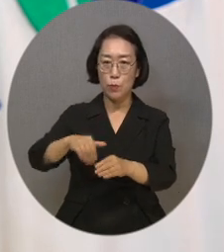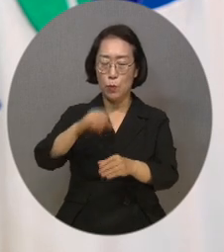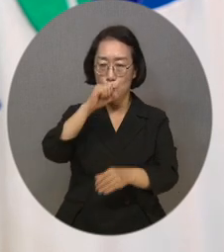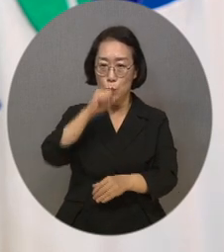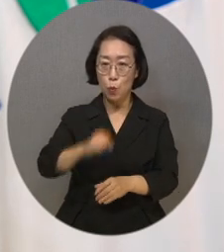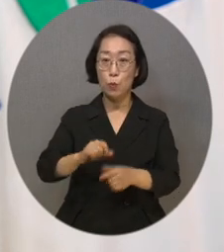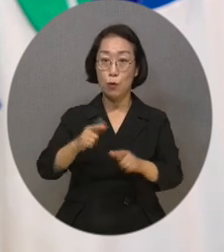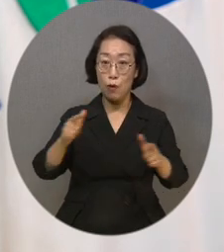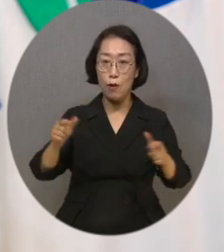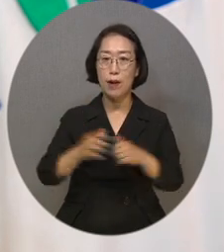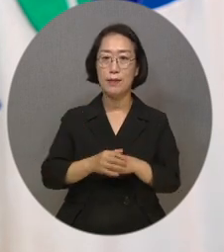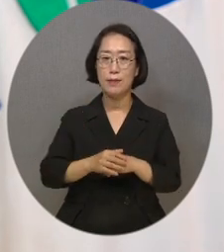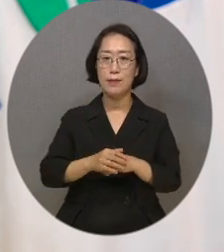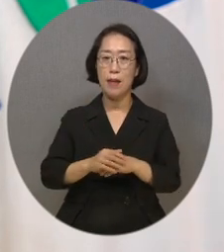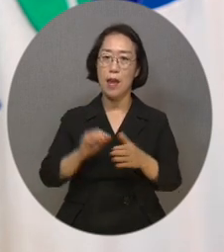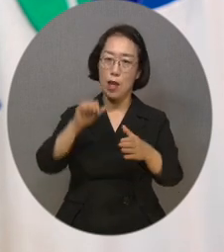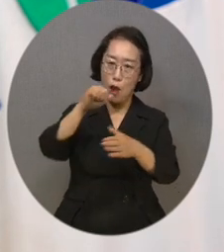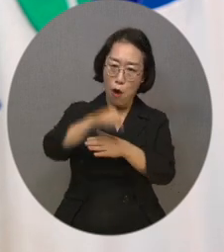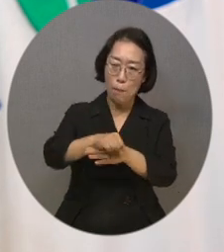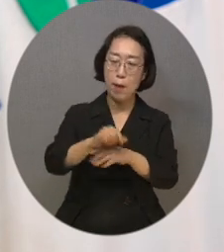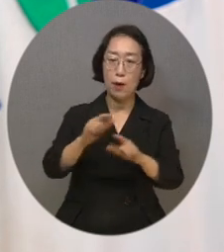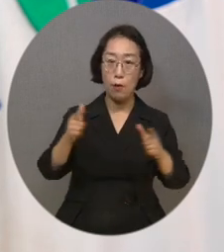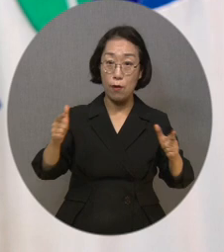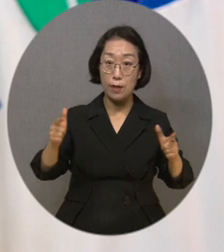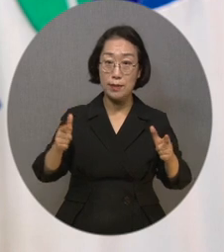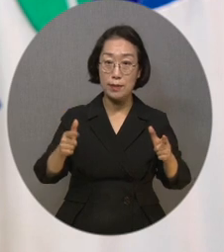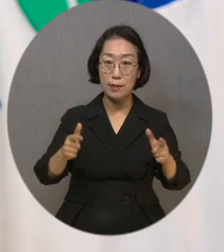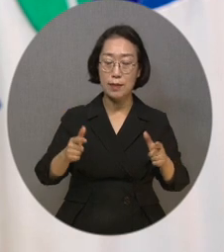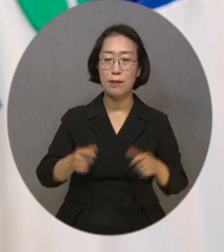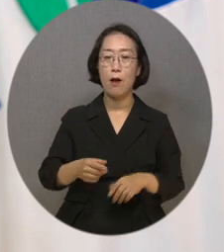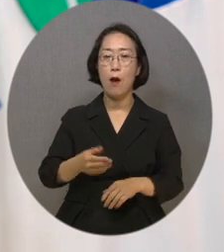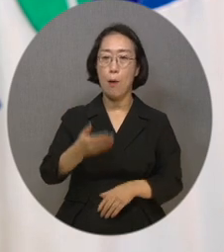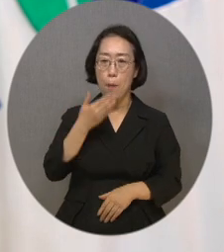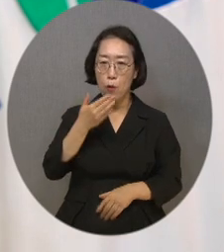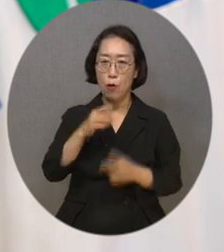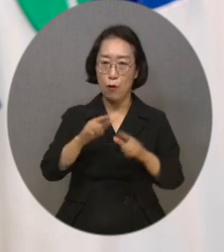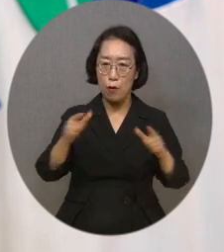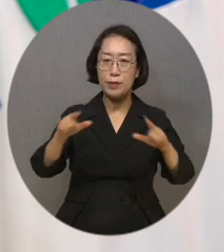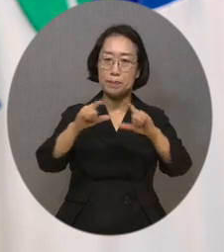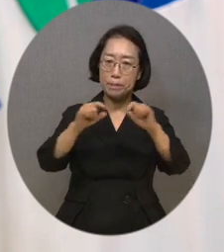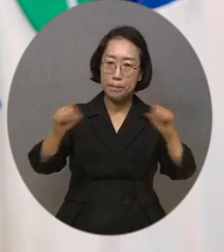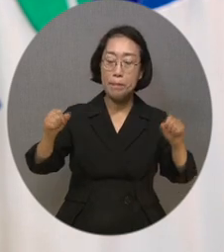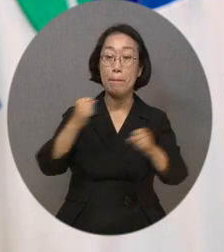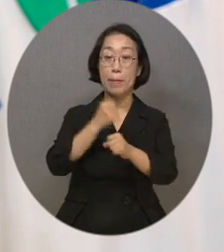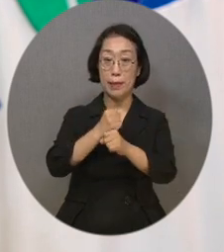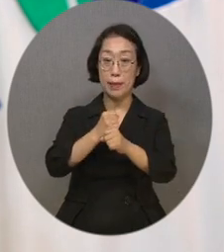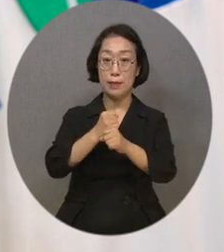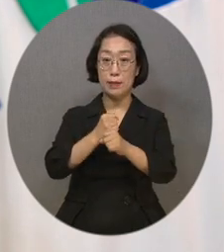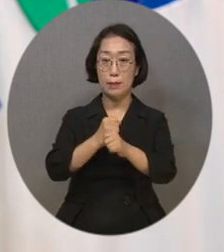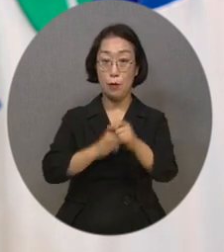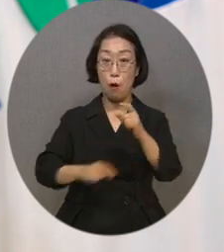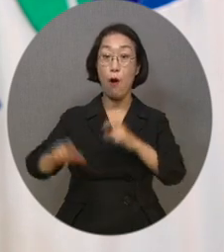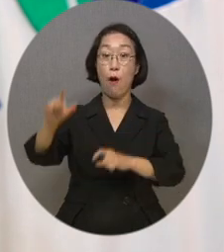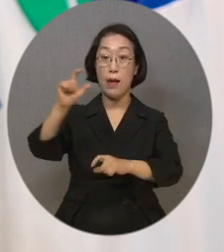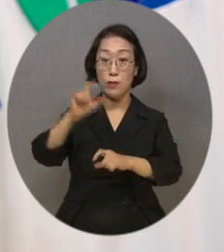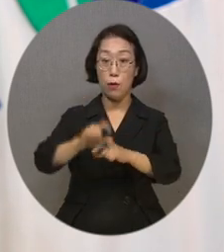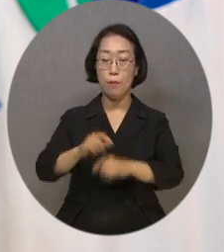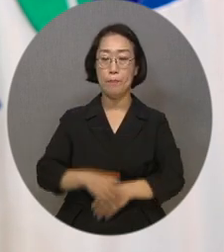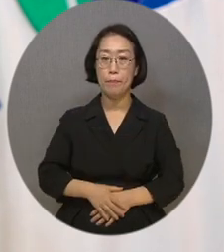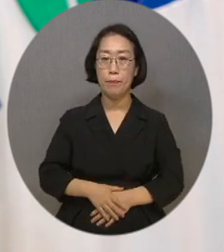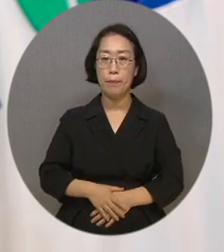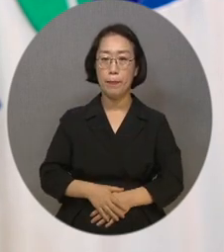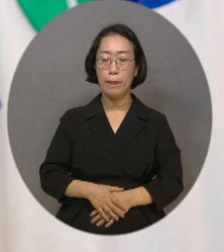이런 그 농산물을 가지고 저희가 먹거리를 잘 만들어내고 있습니다. 이제 또 이와 함께